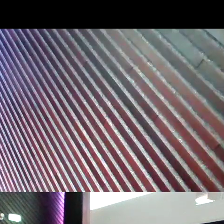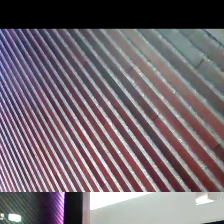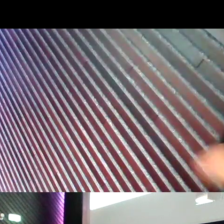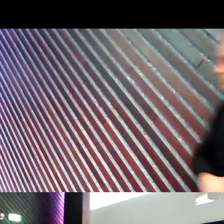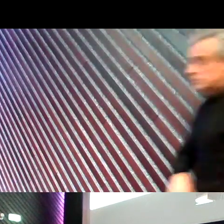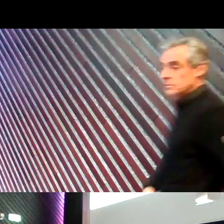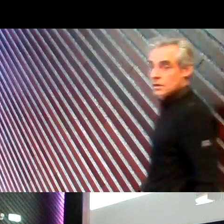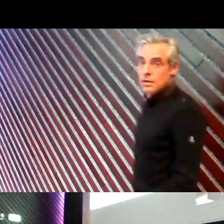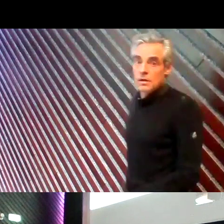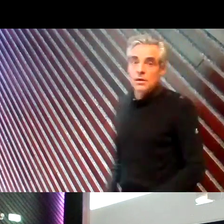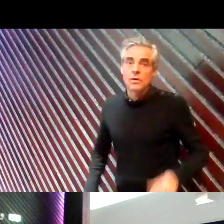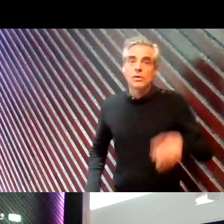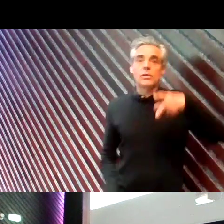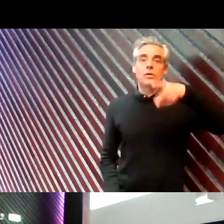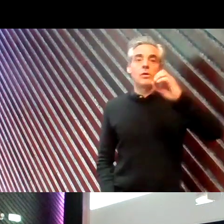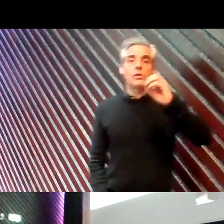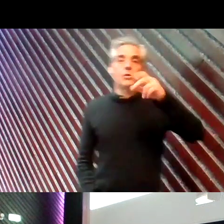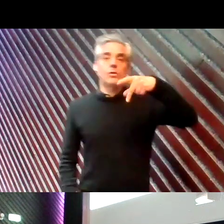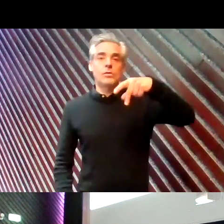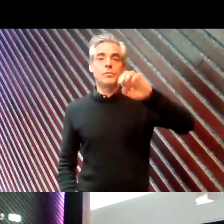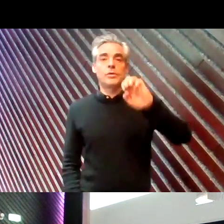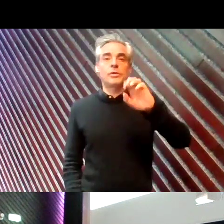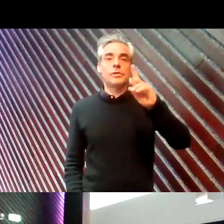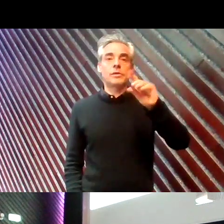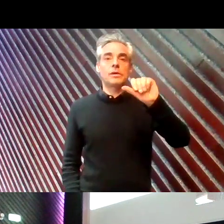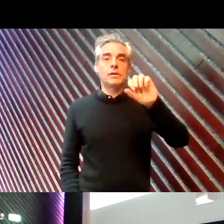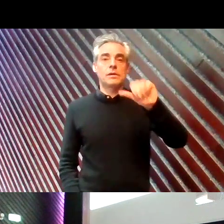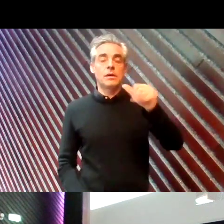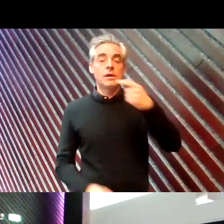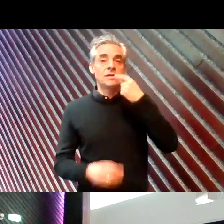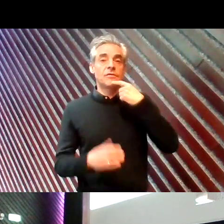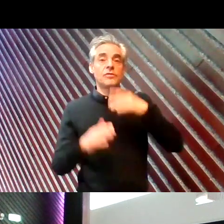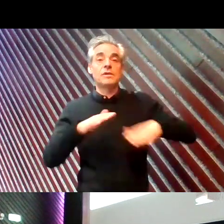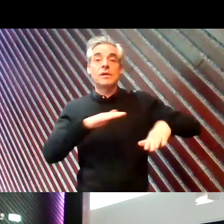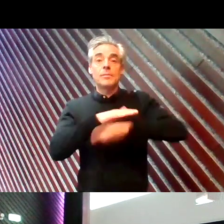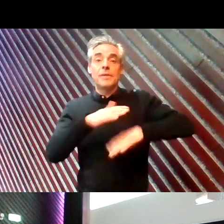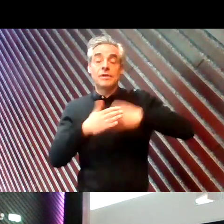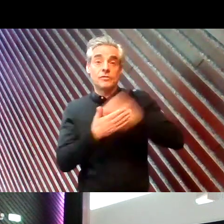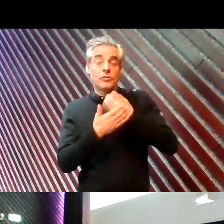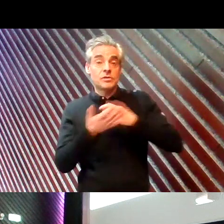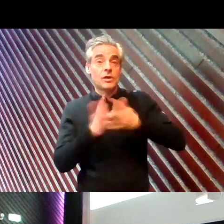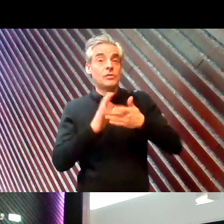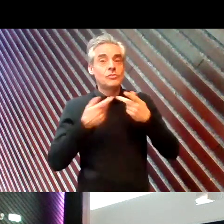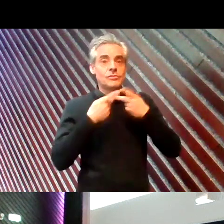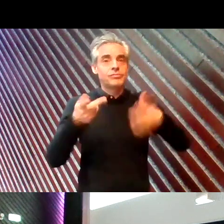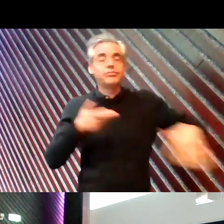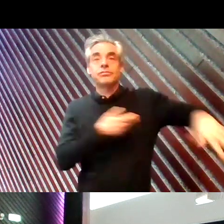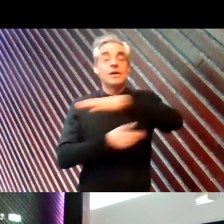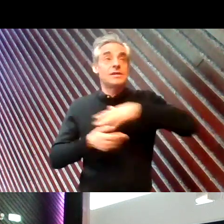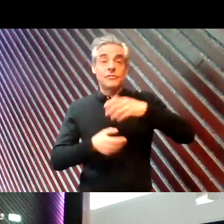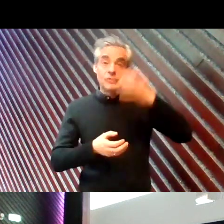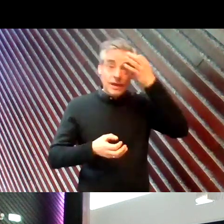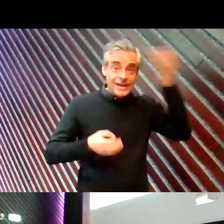veut dire permettre d'être à disposition des bases de données à tous et donc de booster les innovations et en ce sens-là des innovations